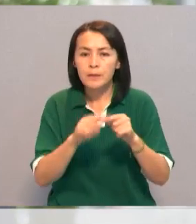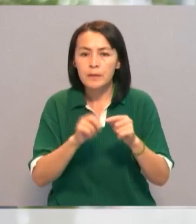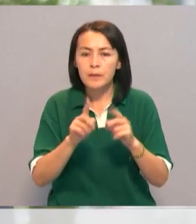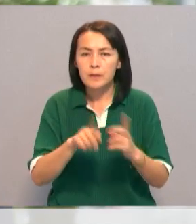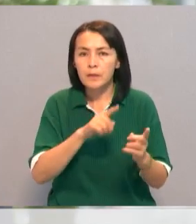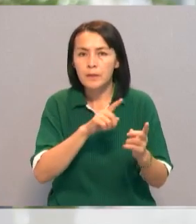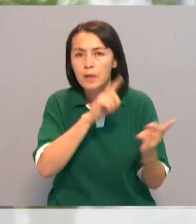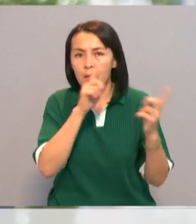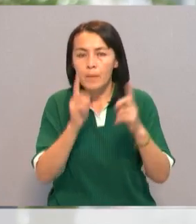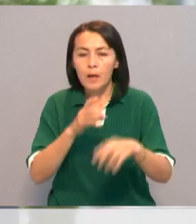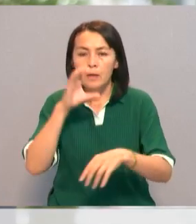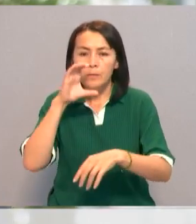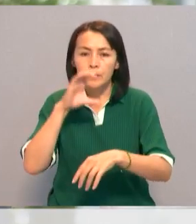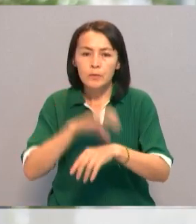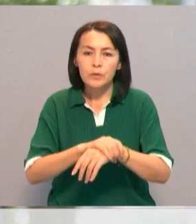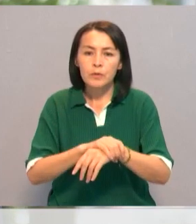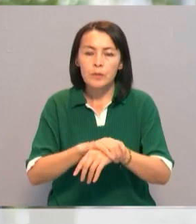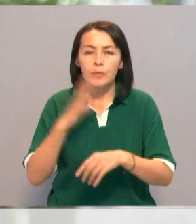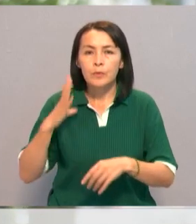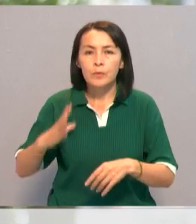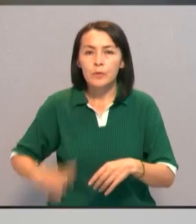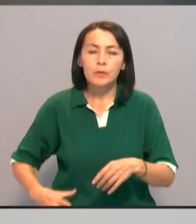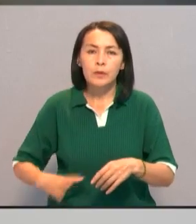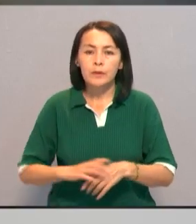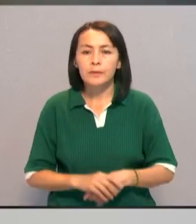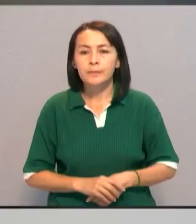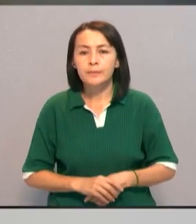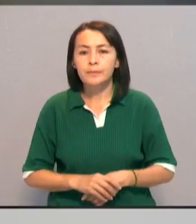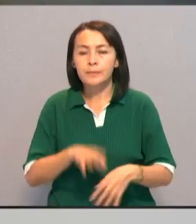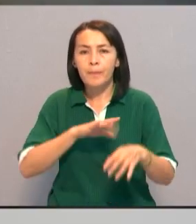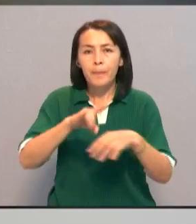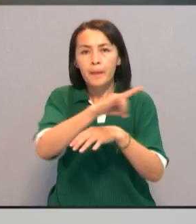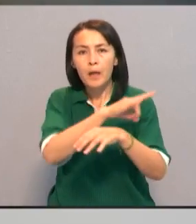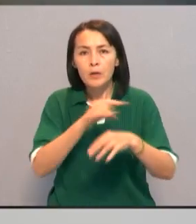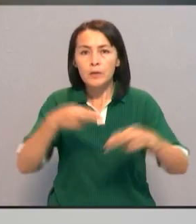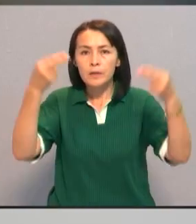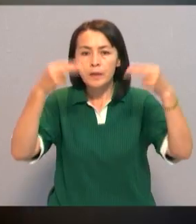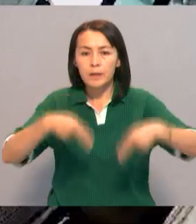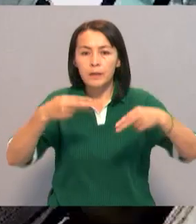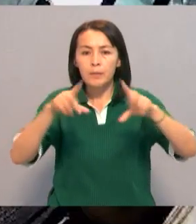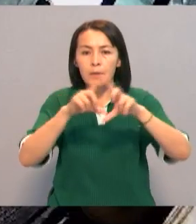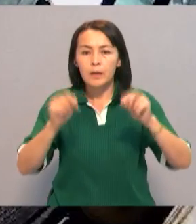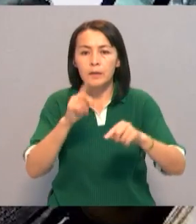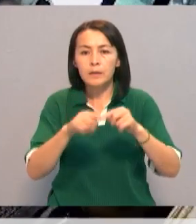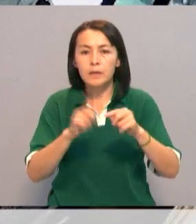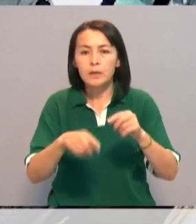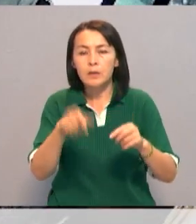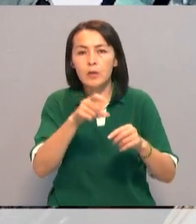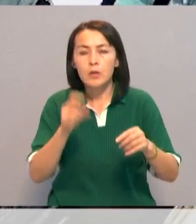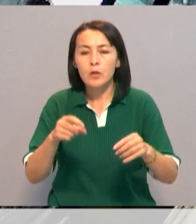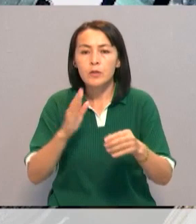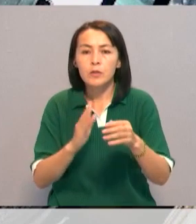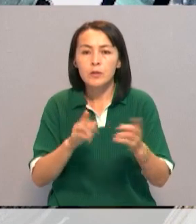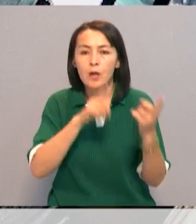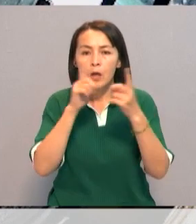Артынан қудық, тоқтаттық, ұстадық. Әуежай мен кеден бекетінің қызметкері жедел түрде жолаушыны қуа